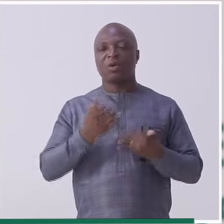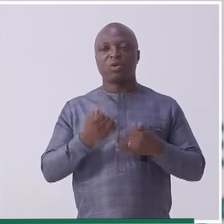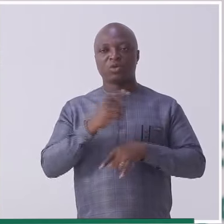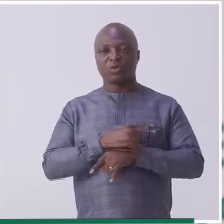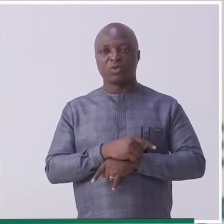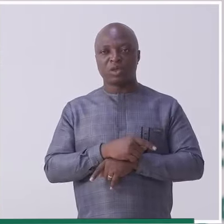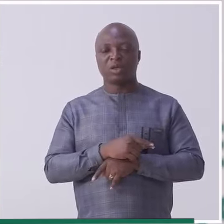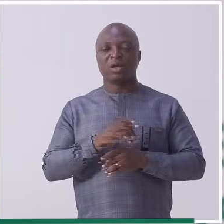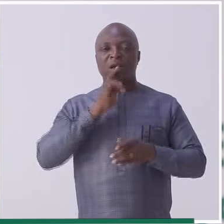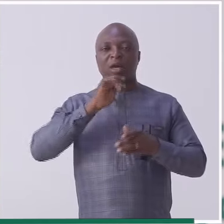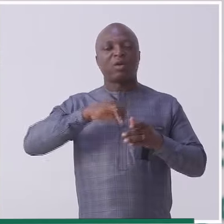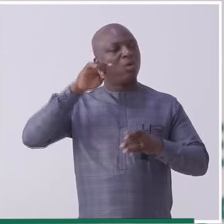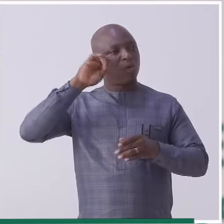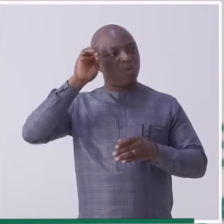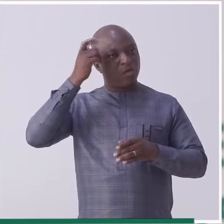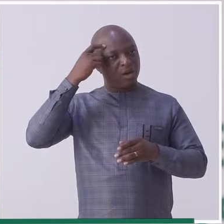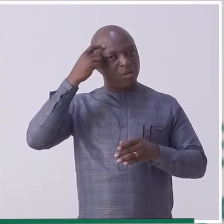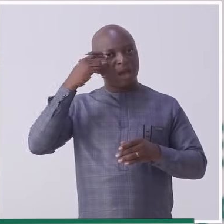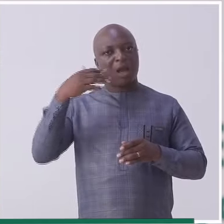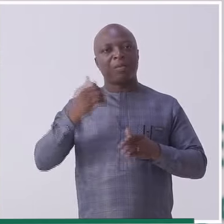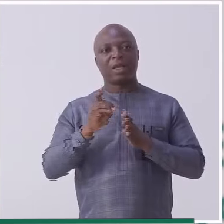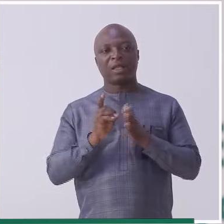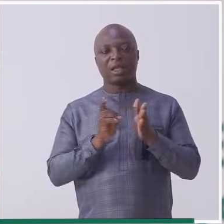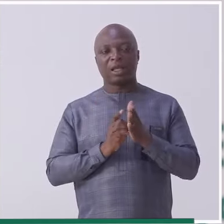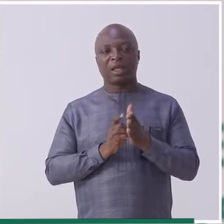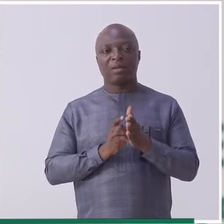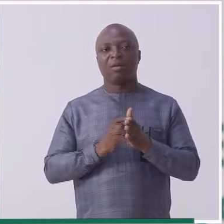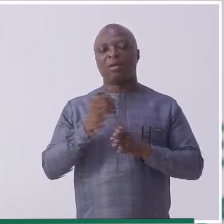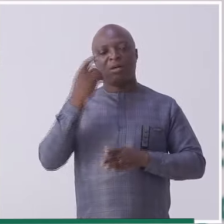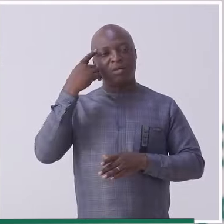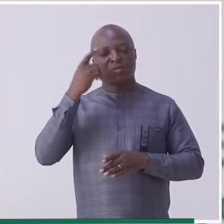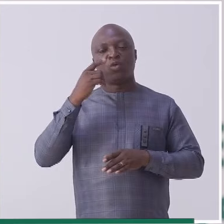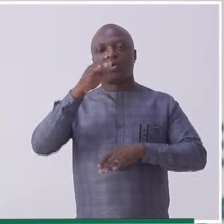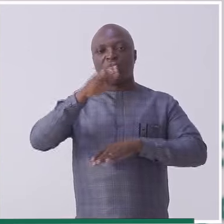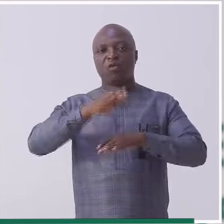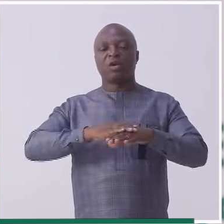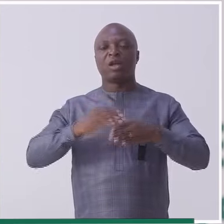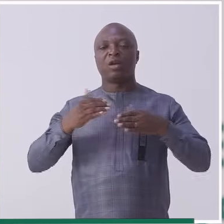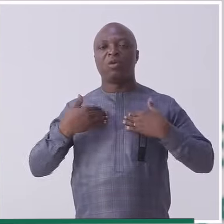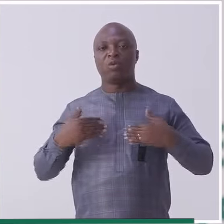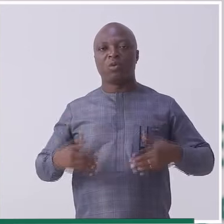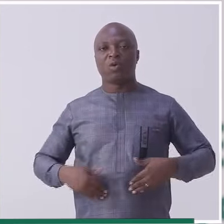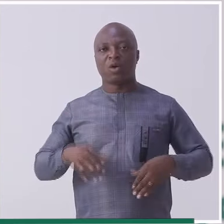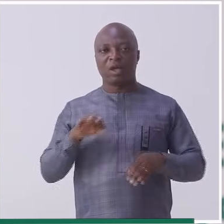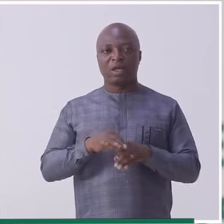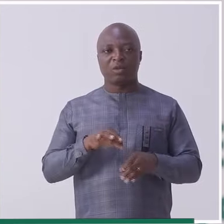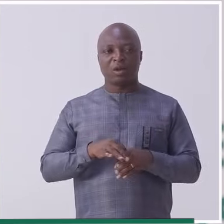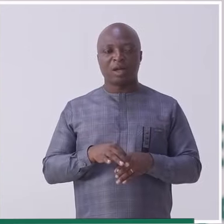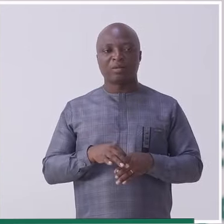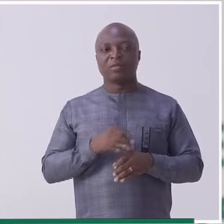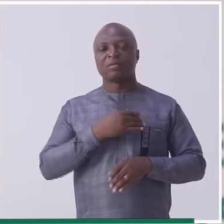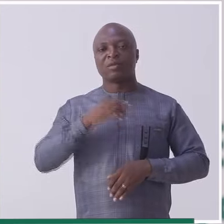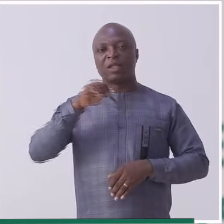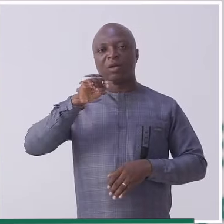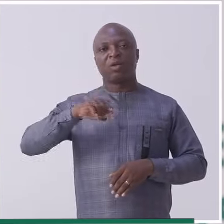aujourd'hui, c'est que le gouvernement a pris un décret pour convoquer le corps électoral et que